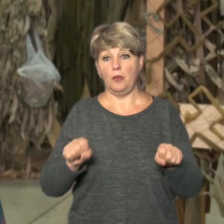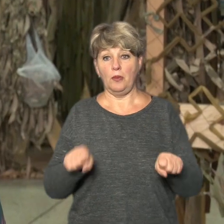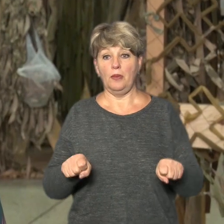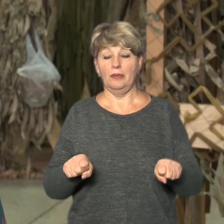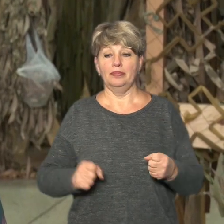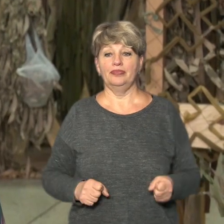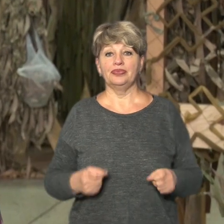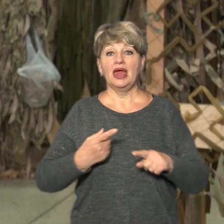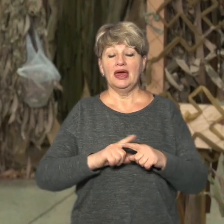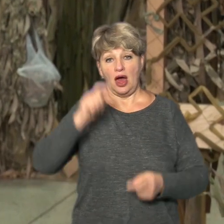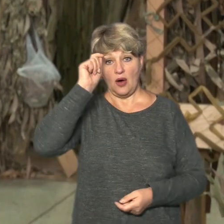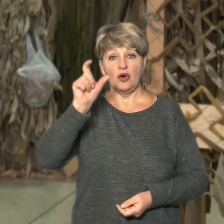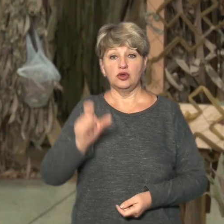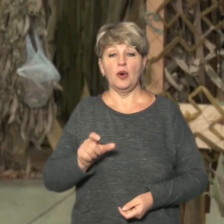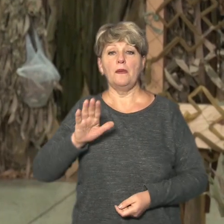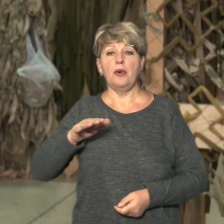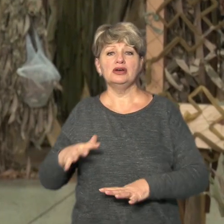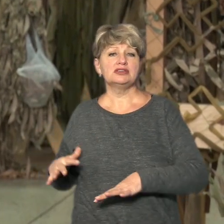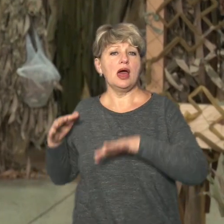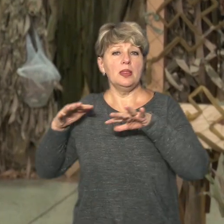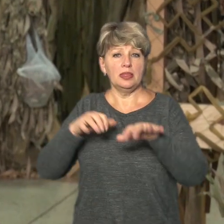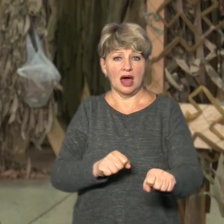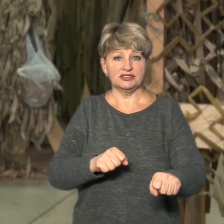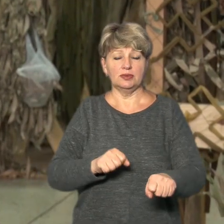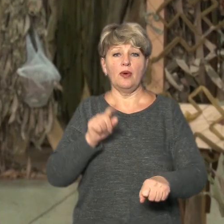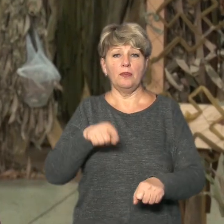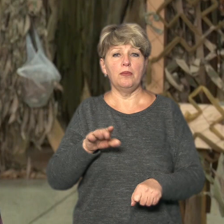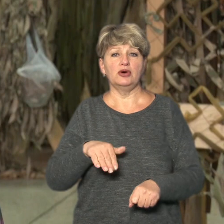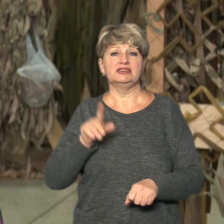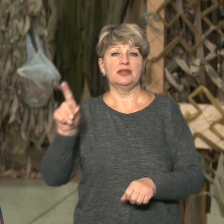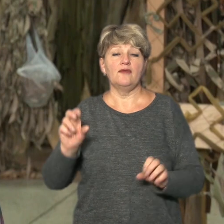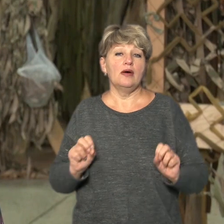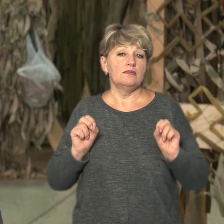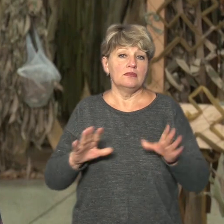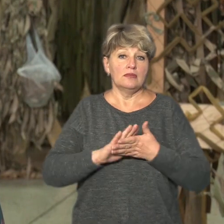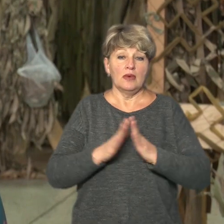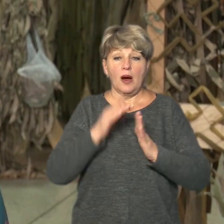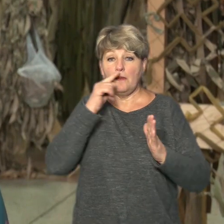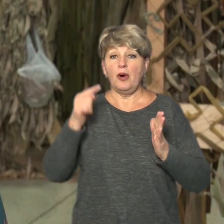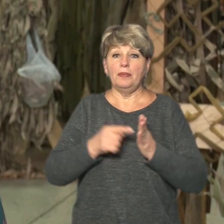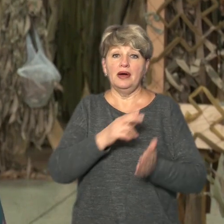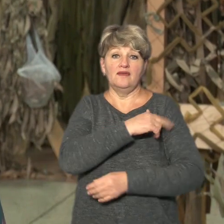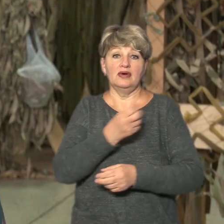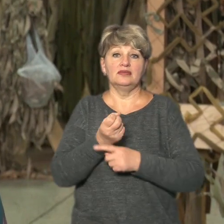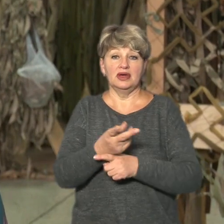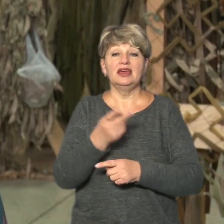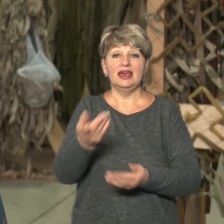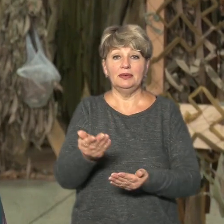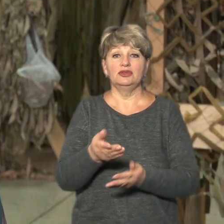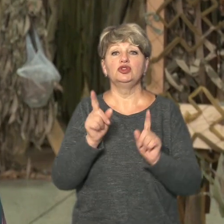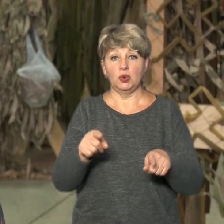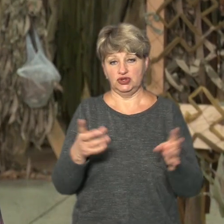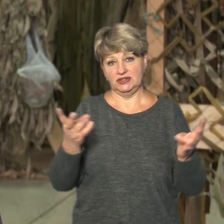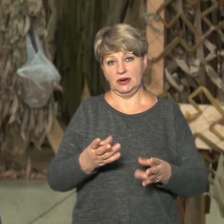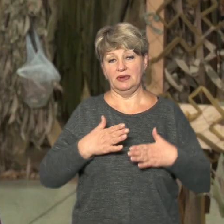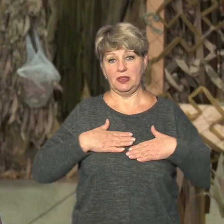після наступу після того пекла потрапляють в госпіталь як їм важлива теж наша увага це